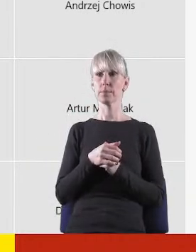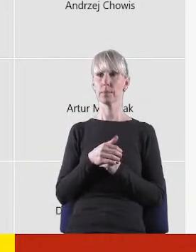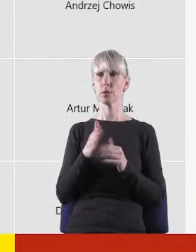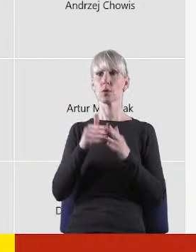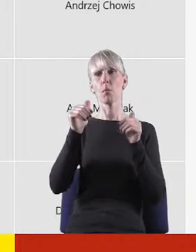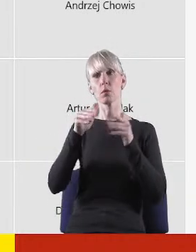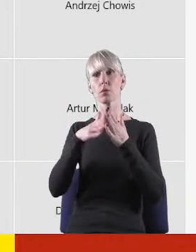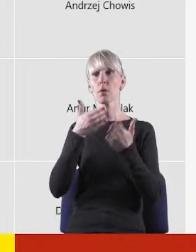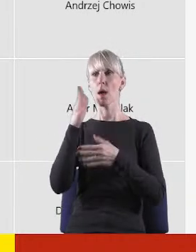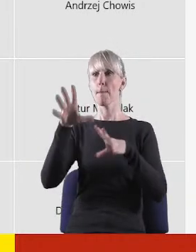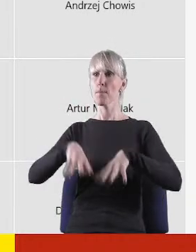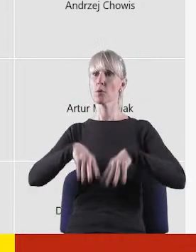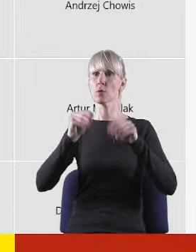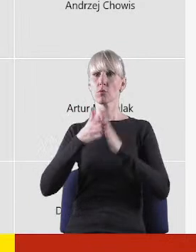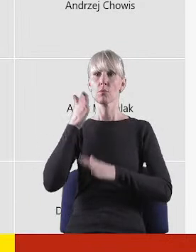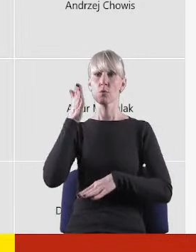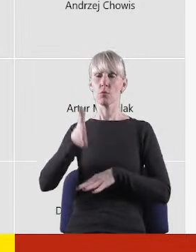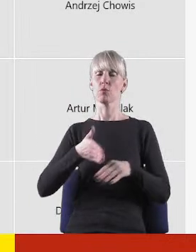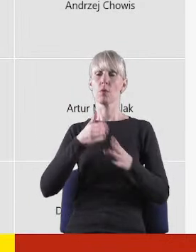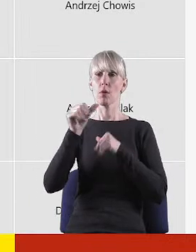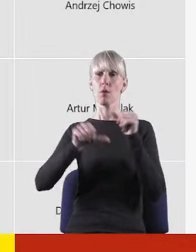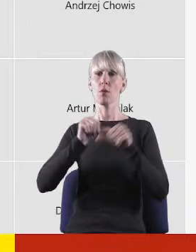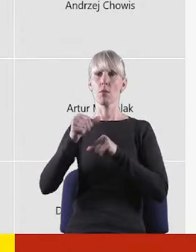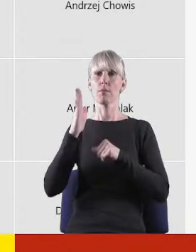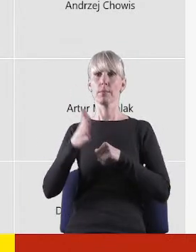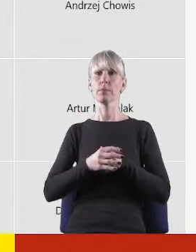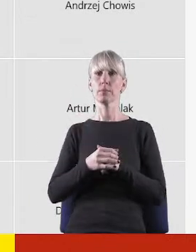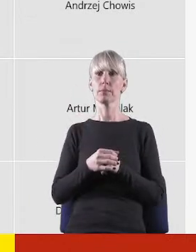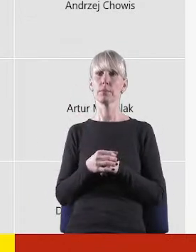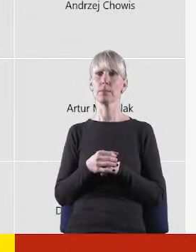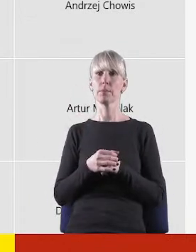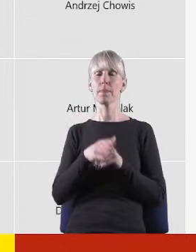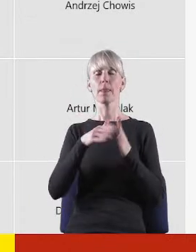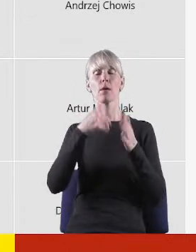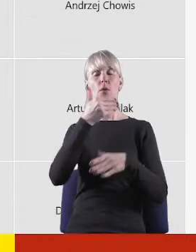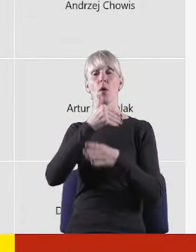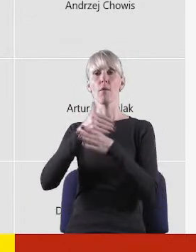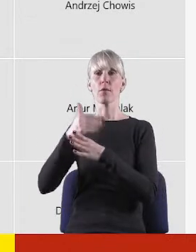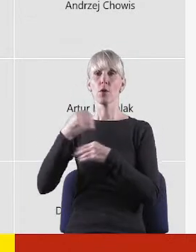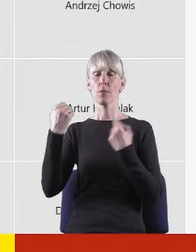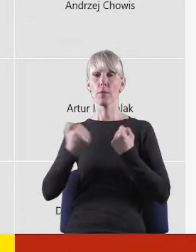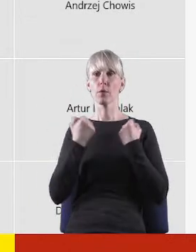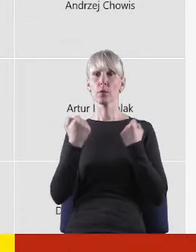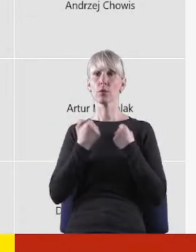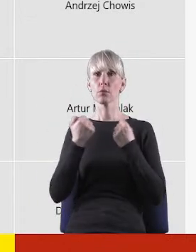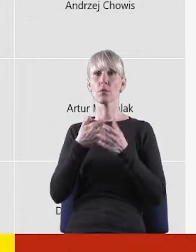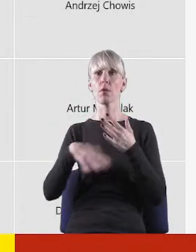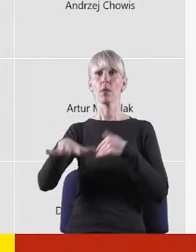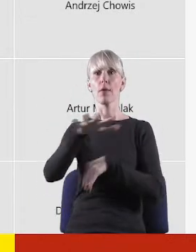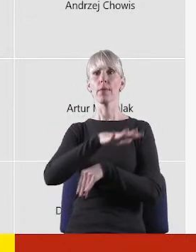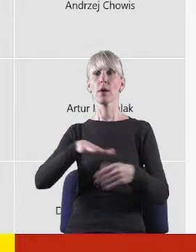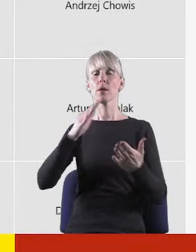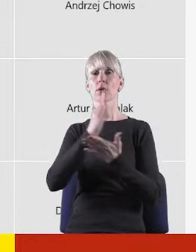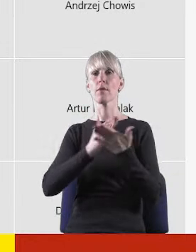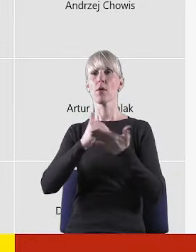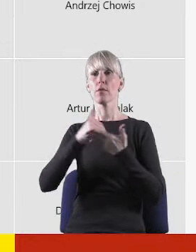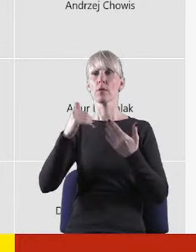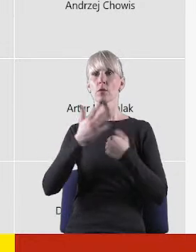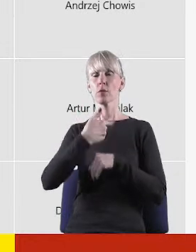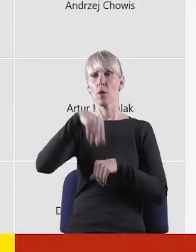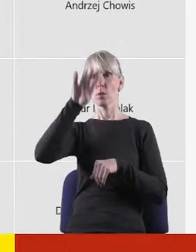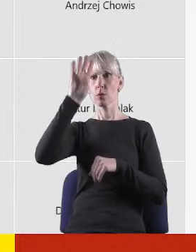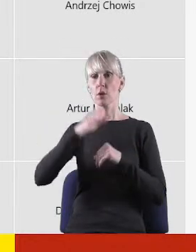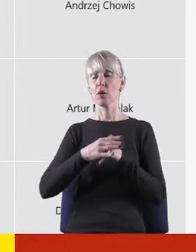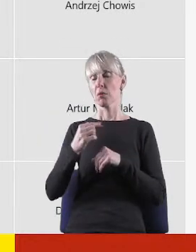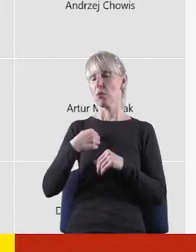roku. Jeżeli chodzi o inwestycje firm funkcjonujących na terenie naszego województwa, no niestety ja nie posiadam